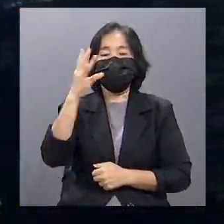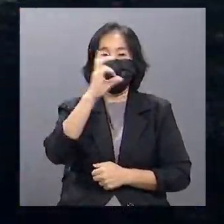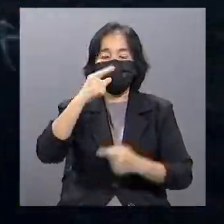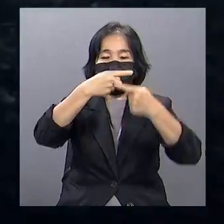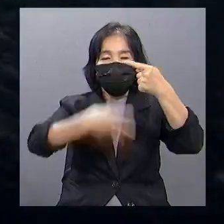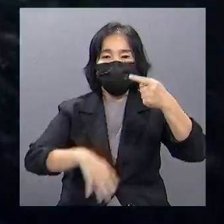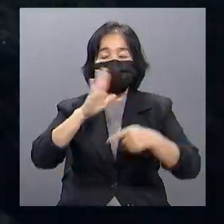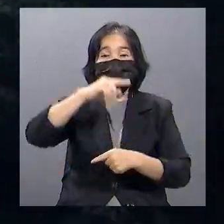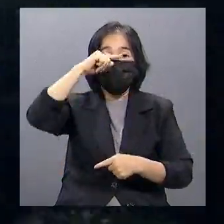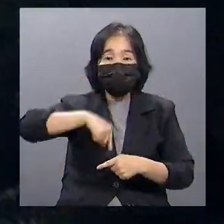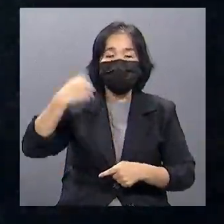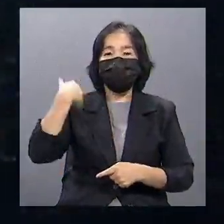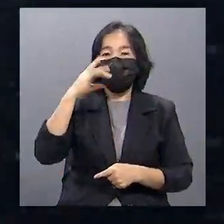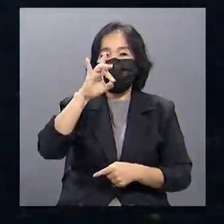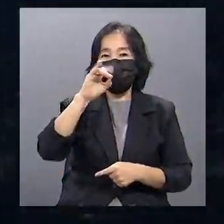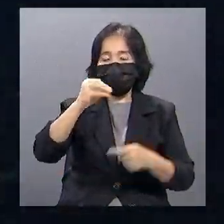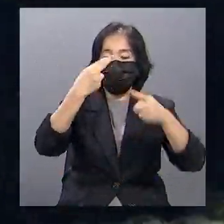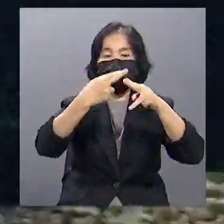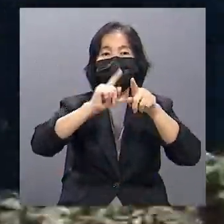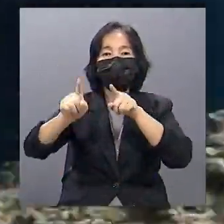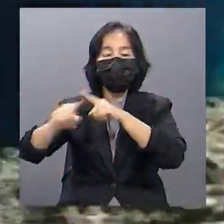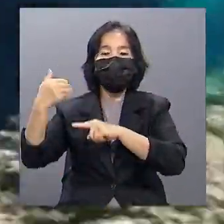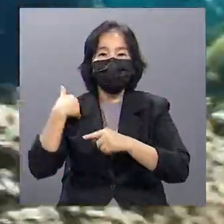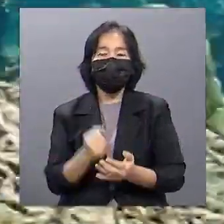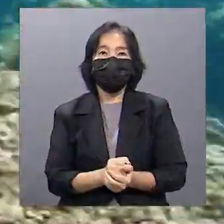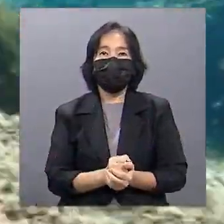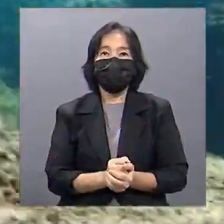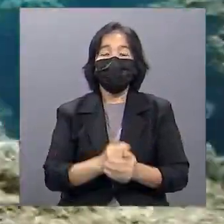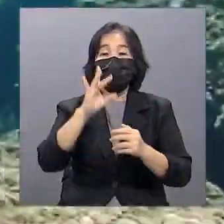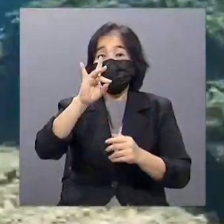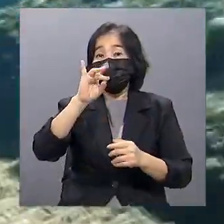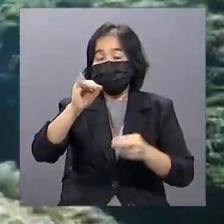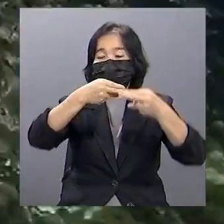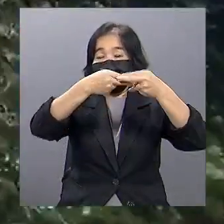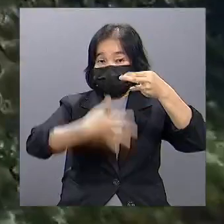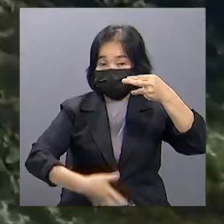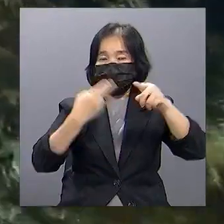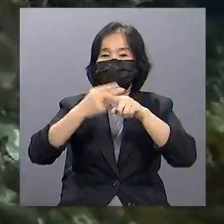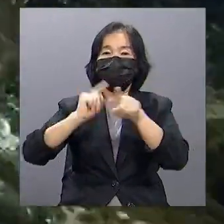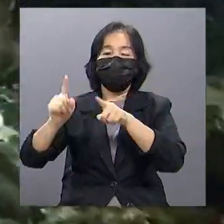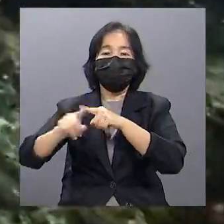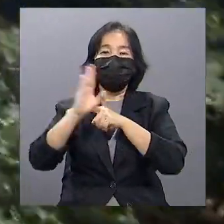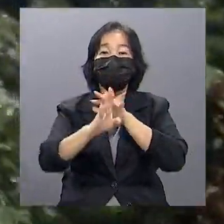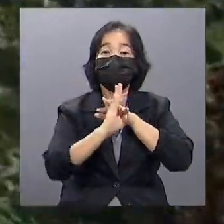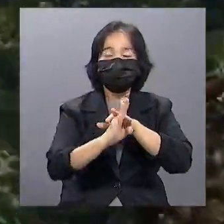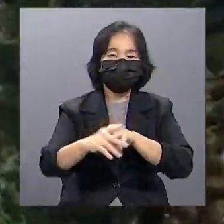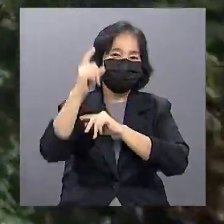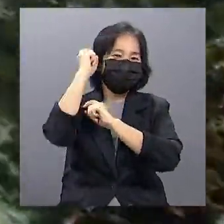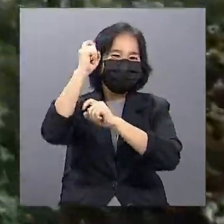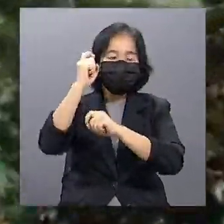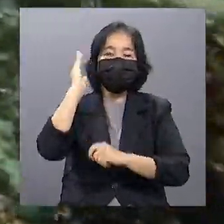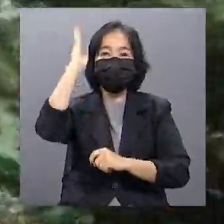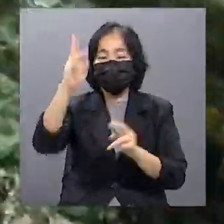าณ80กว่าชนิดฉลาม80กว่าชนิดของเมืองไทยเนี่ยอยู่ในสถานภาพที่เสี่ยงต่อการสูญพันธุ์ค่อนข้างเยอะนะ